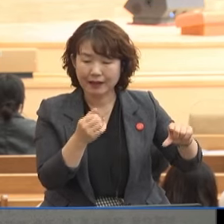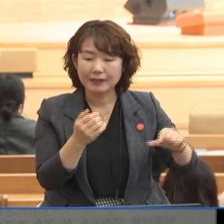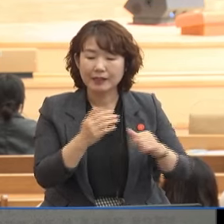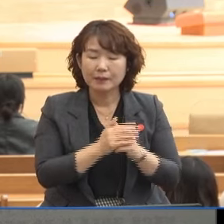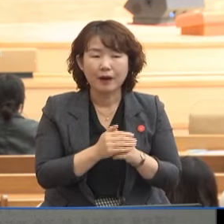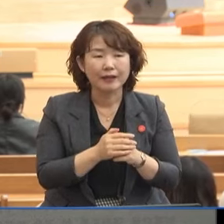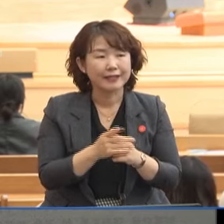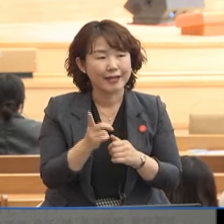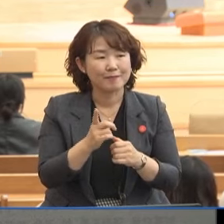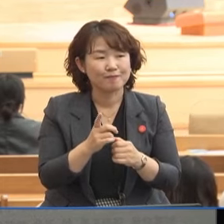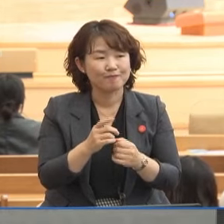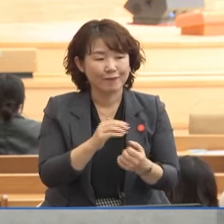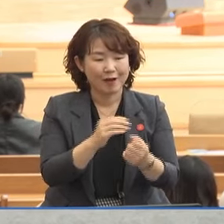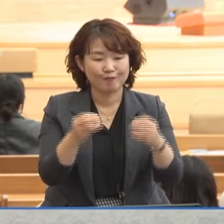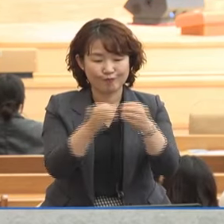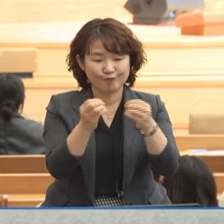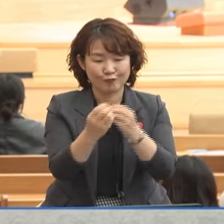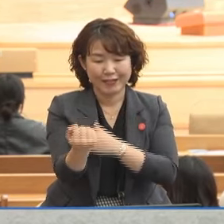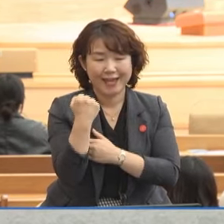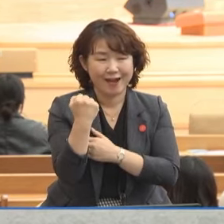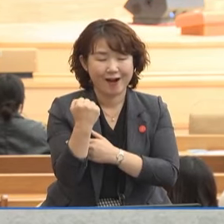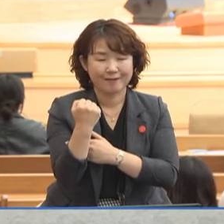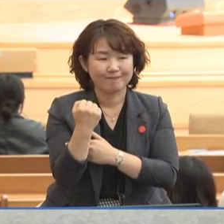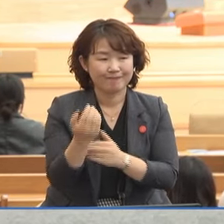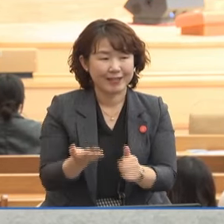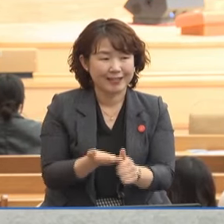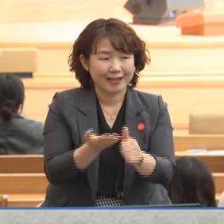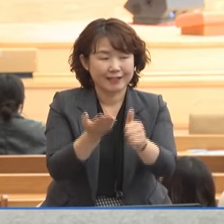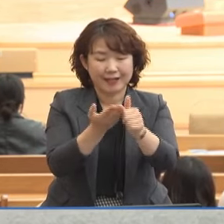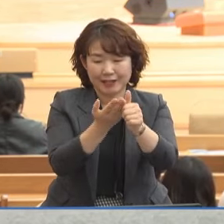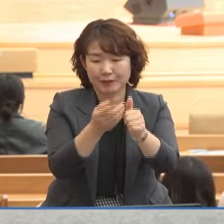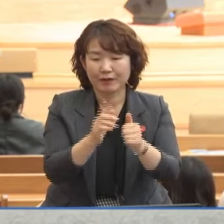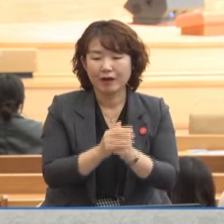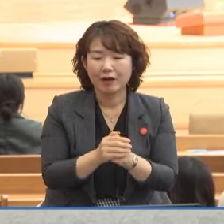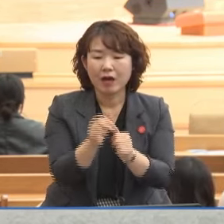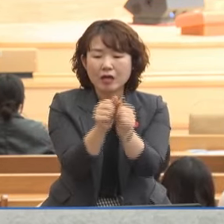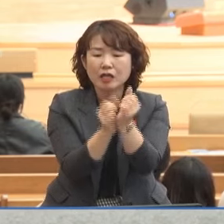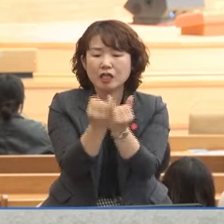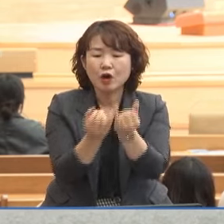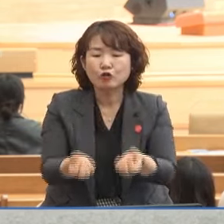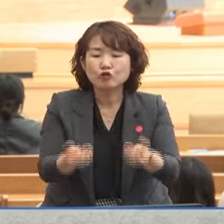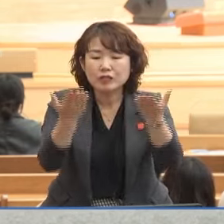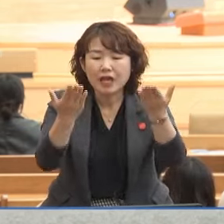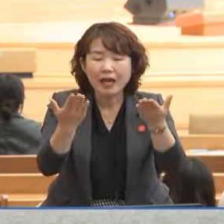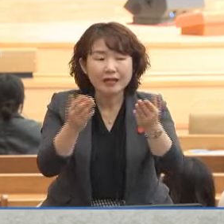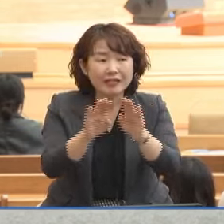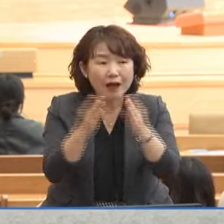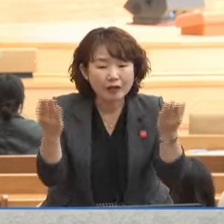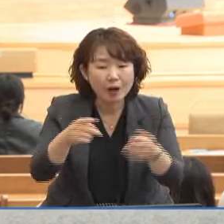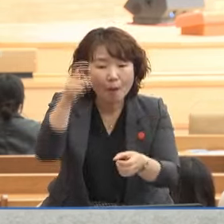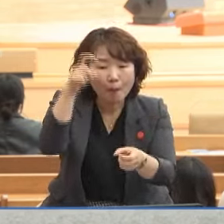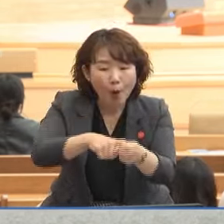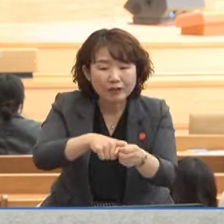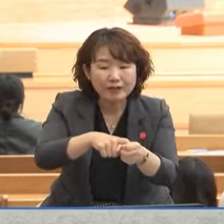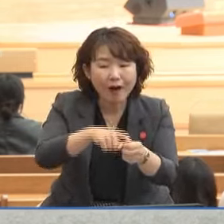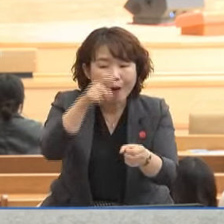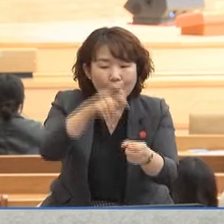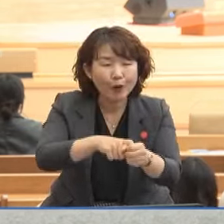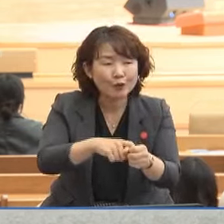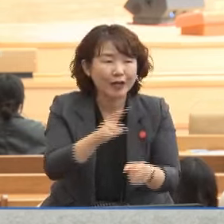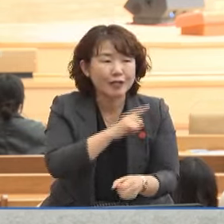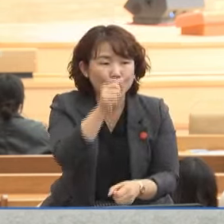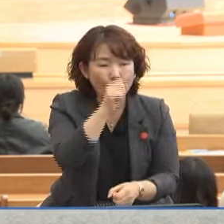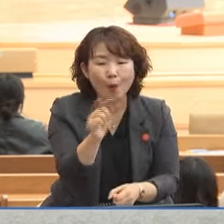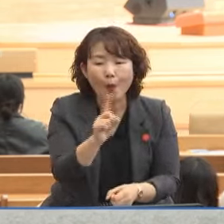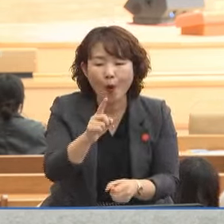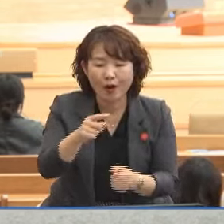실력 키우기라고 나오는데 거기에 질문이 뭐냐면, 퀴어 축제를 여는 목적으로 가장 적절한 것. 자, 사지